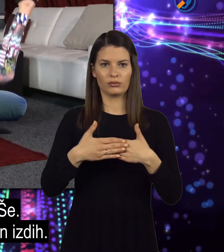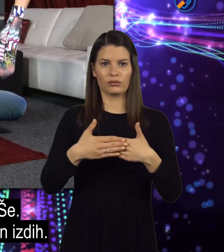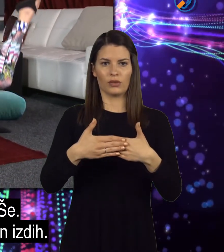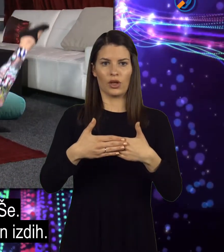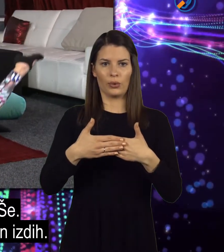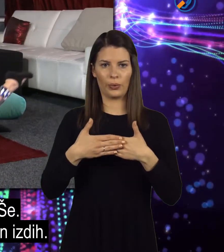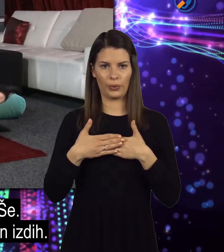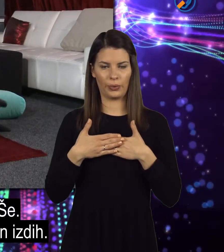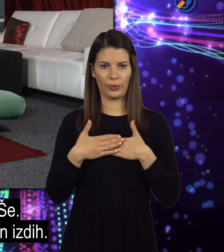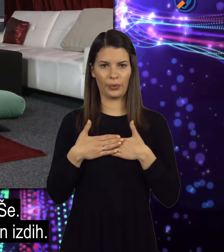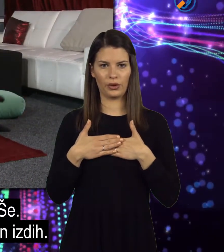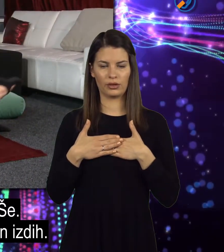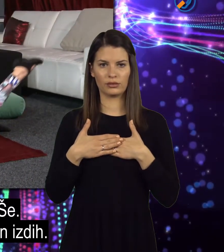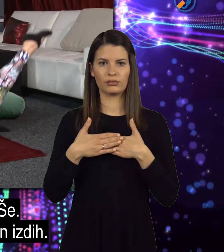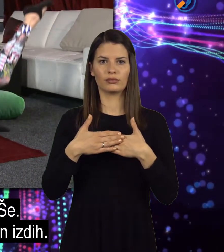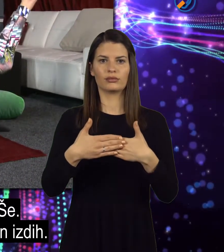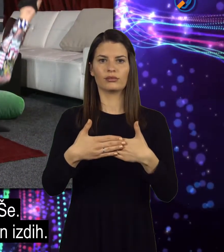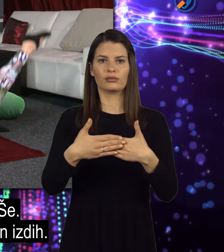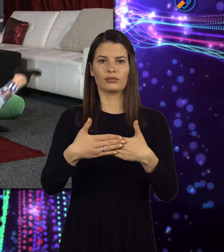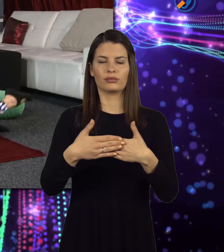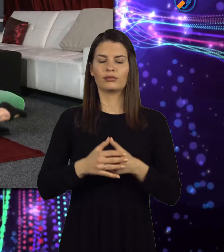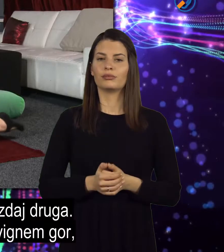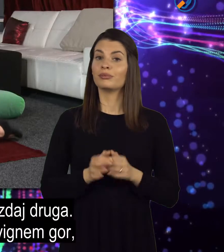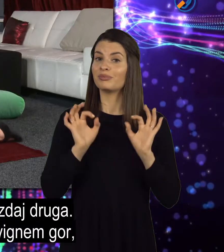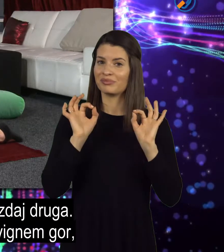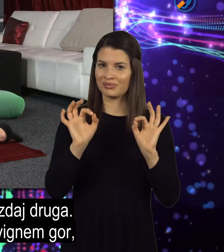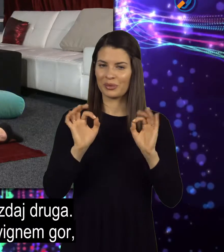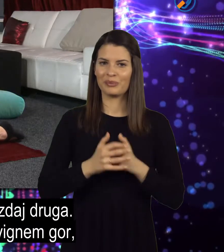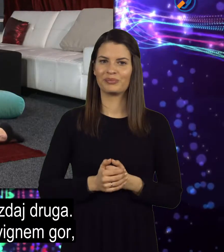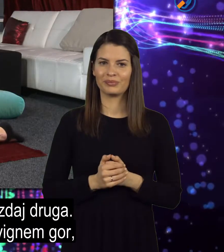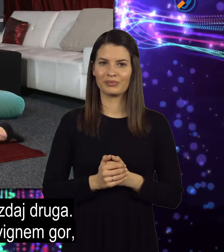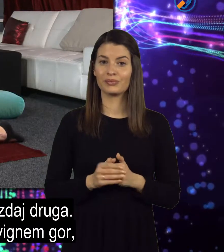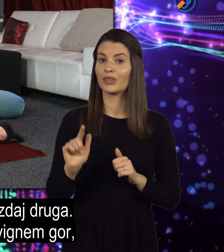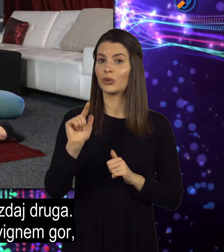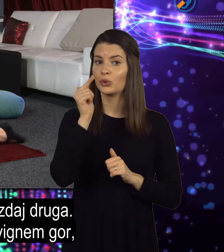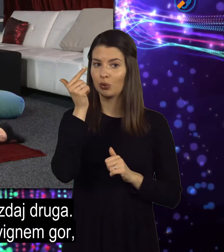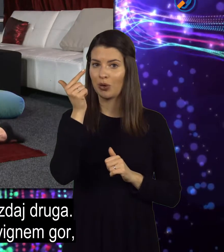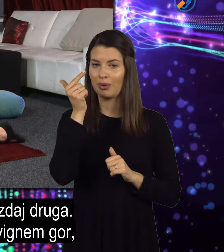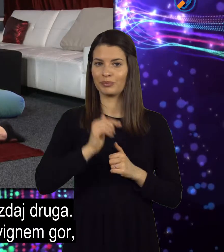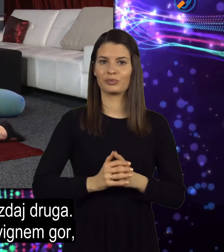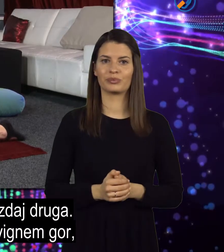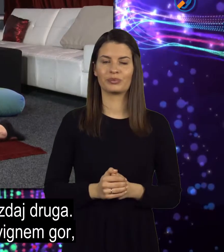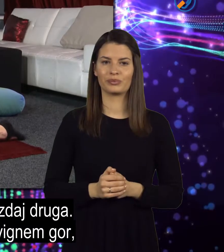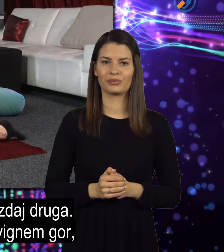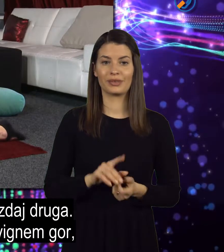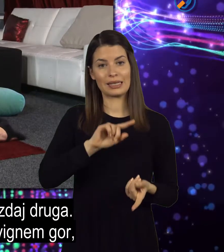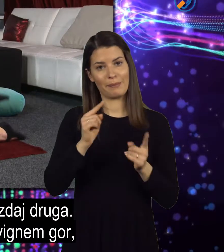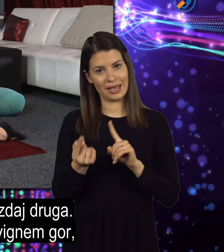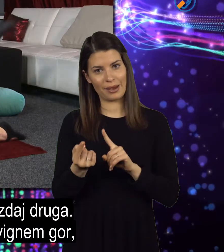Izdih. In izdih. Tako, odložiš in zdaj druga.